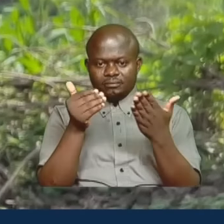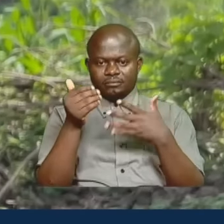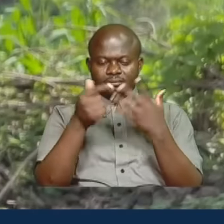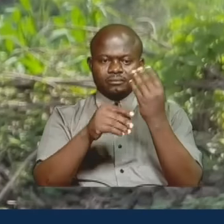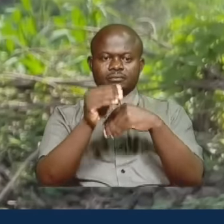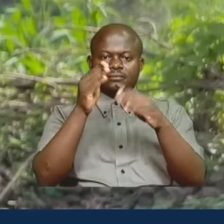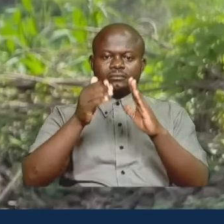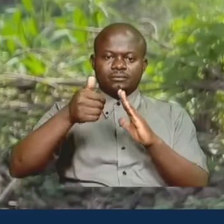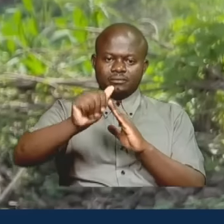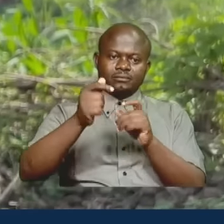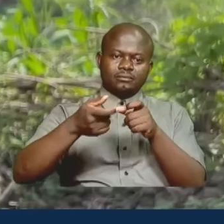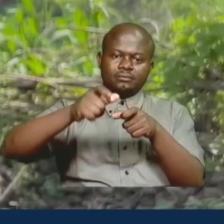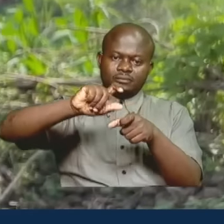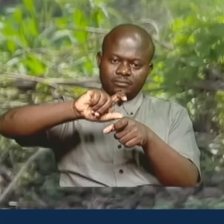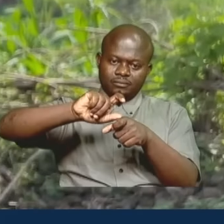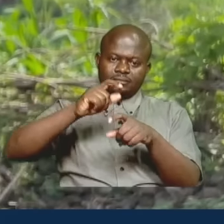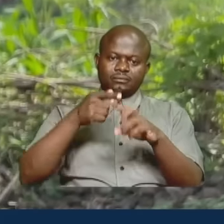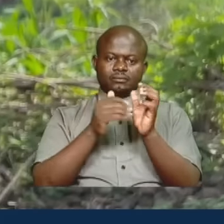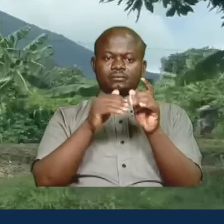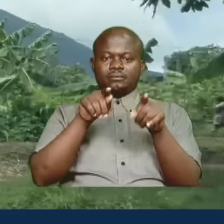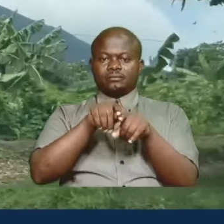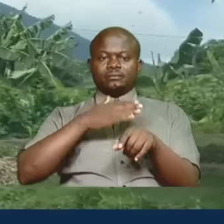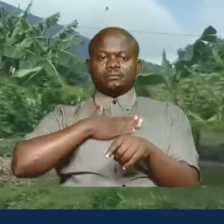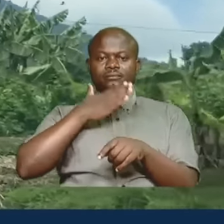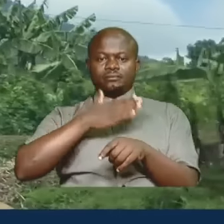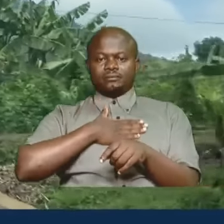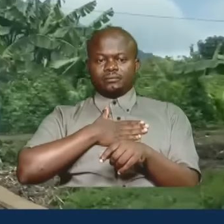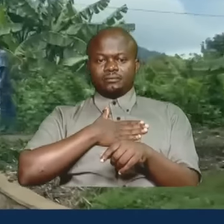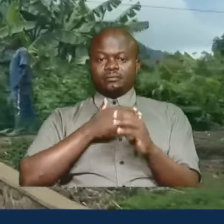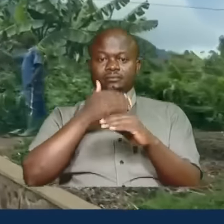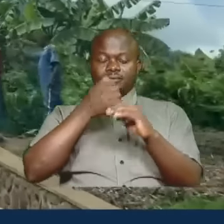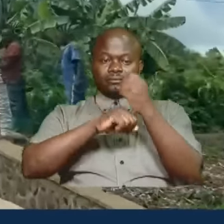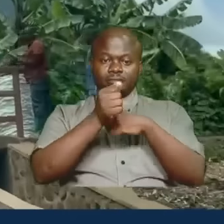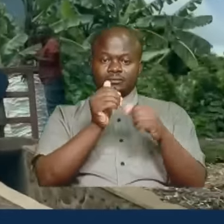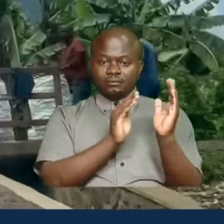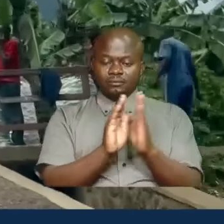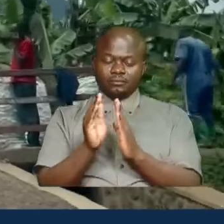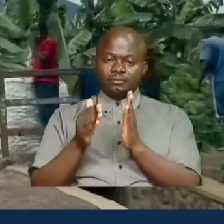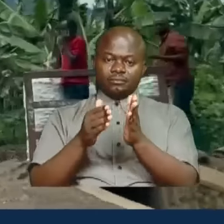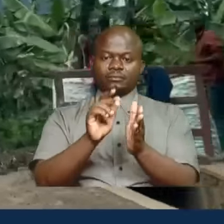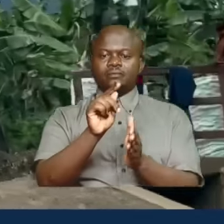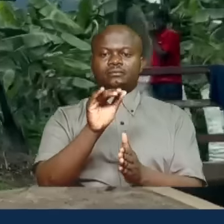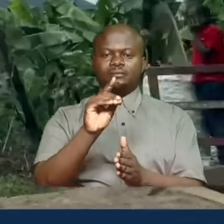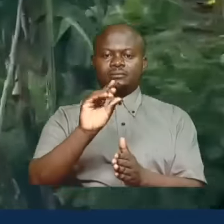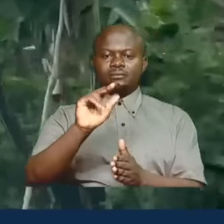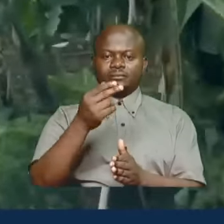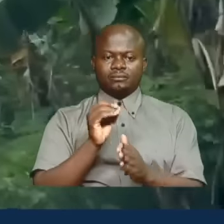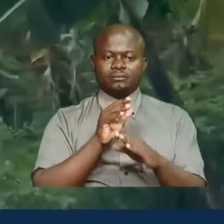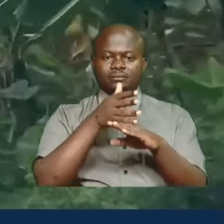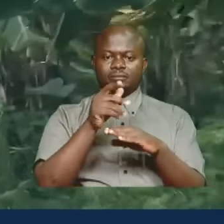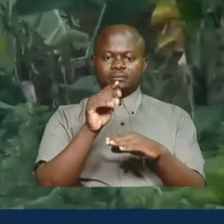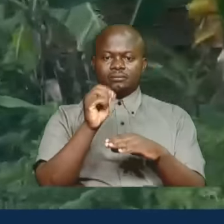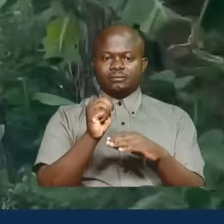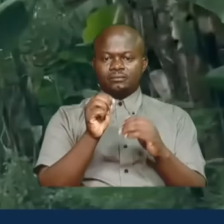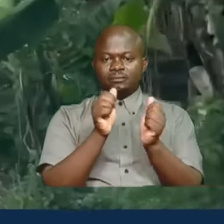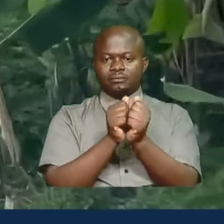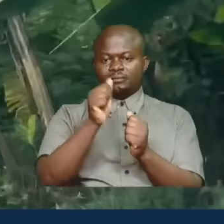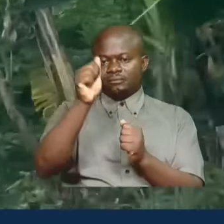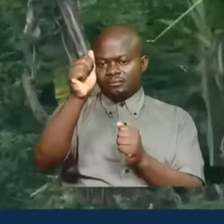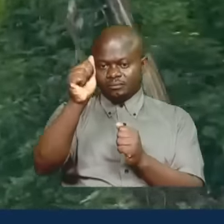ibicuruzwa byabo byiyongere nkuko bawishimiye. Imirimo yo gutunganya umuhanda wa Kidaho Nyagahinga Gahunga ureshya n'ibirometero bisaga